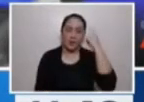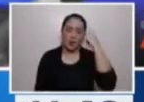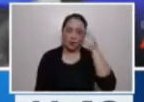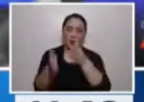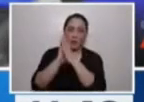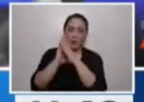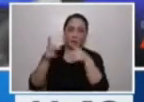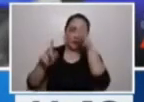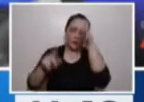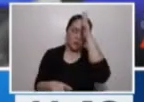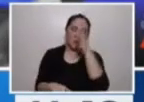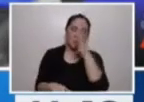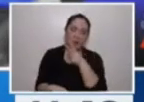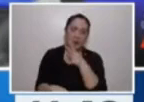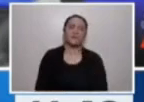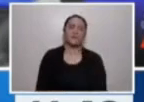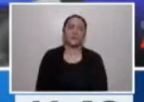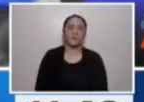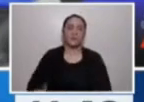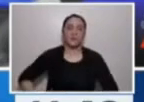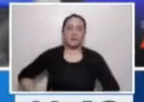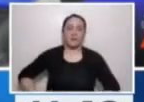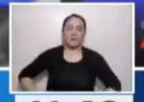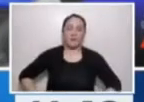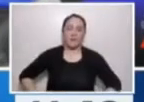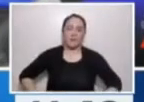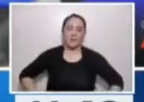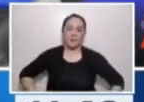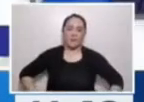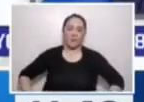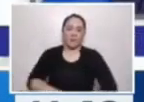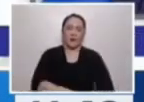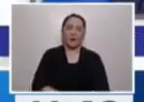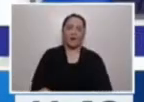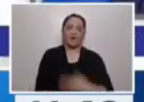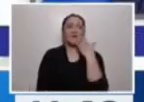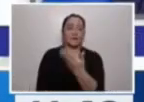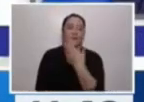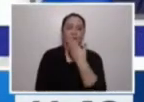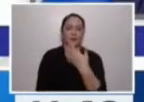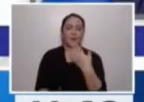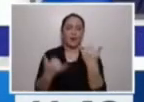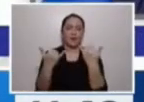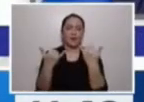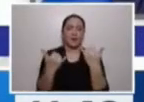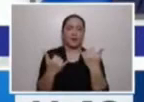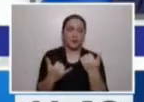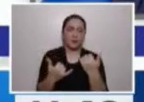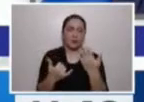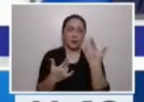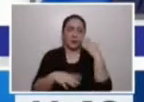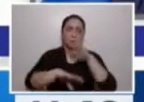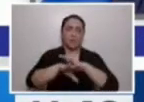COVID Radio. Hashtag Laging Handa. Radyo Pilipinas Special Coverage. May pamalas na mga mamamayan